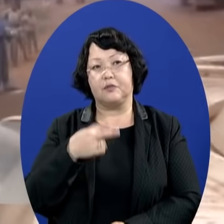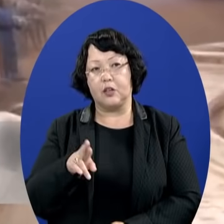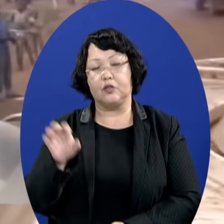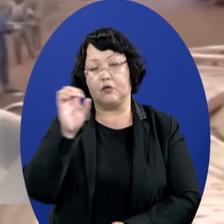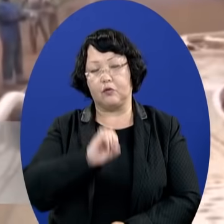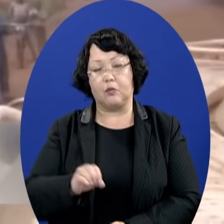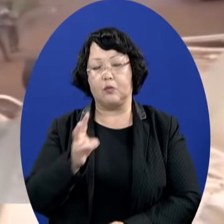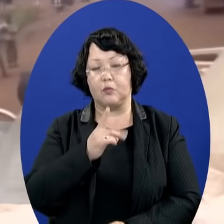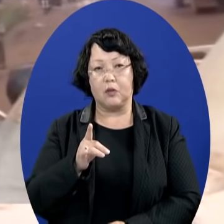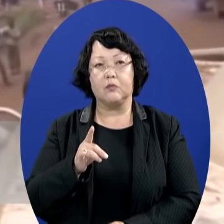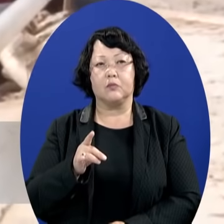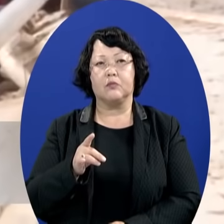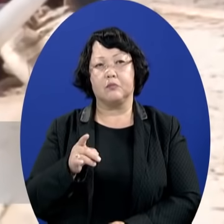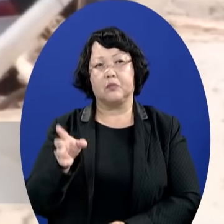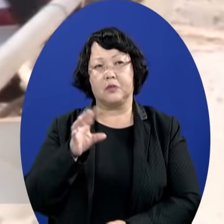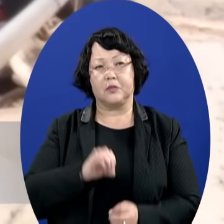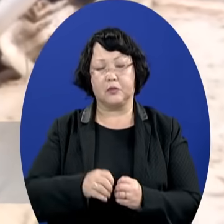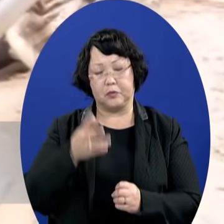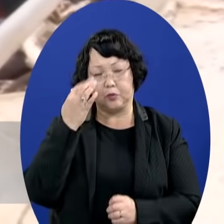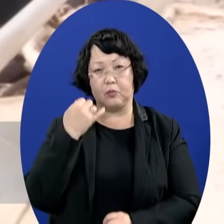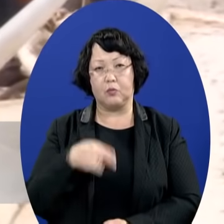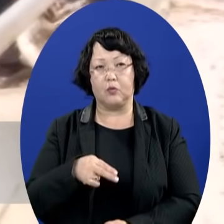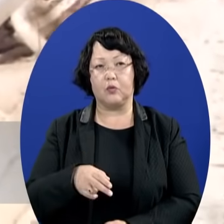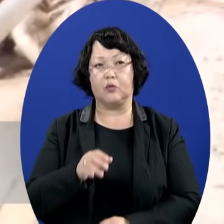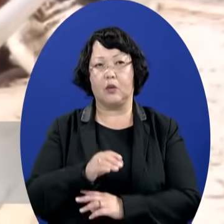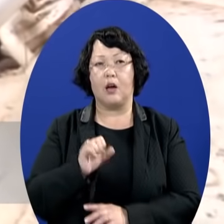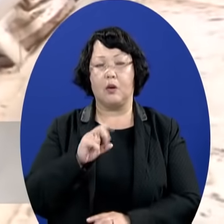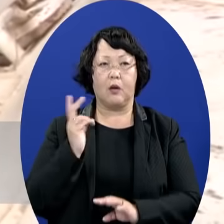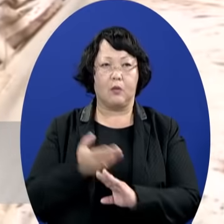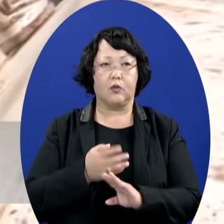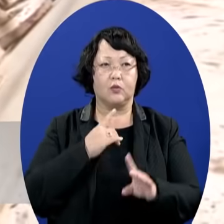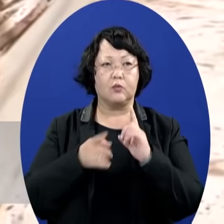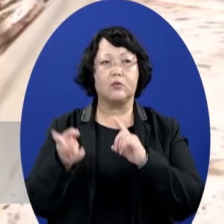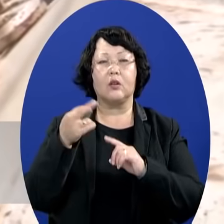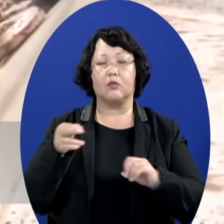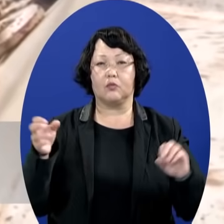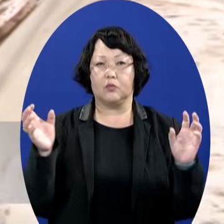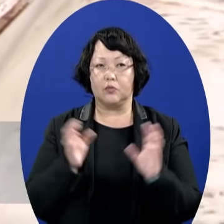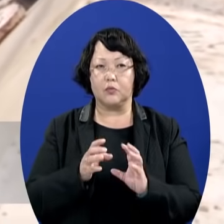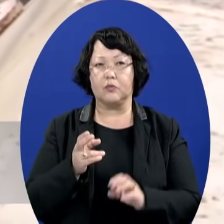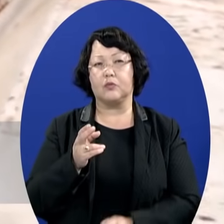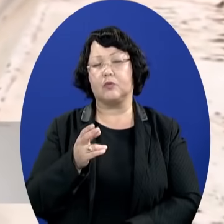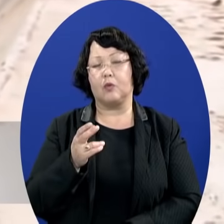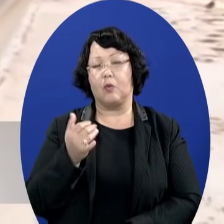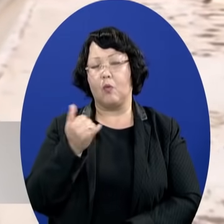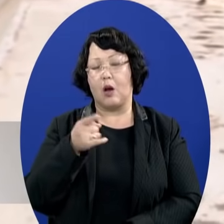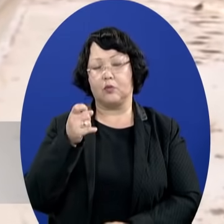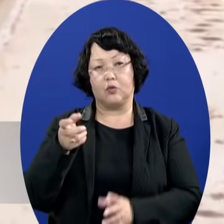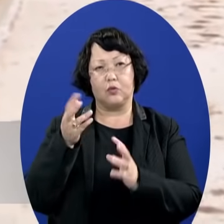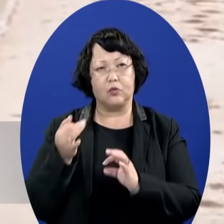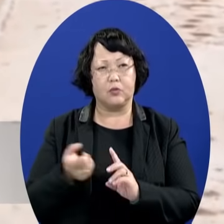Европын албаны зүгээс гаргасан. За харин ирэх пүрэв гарагт болох аюулгүй зөвлөлийн дээд түвшний уулзалтаар уур амьсгалын өөрчлөлттэй холбоотой